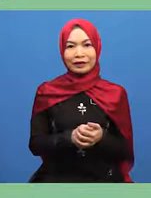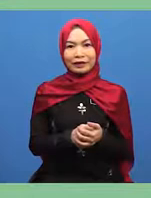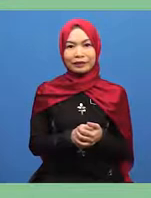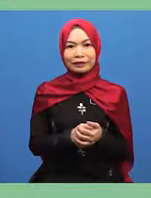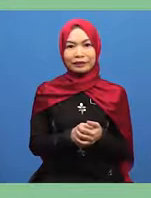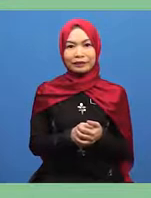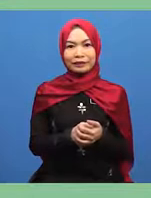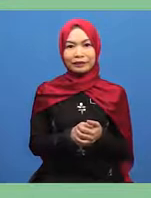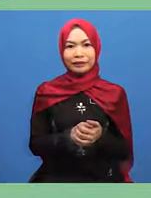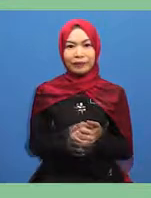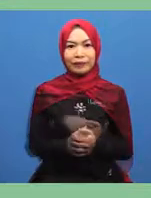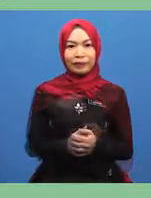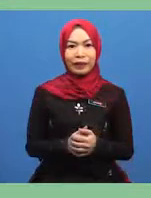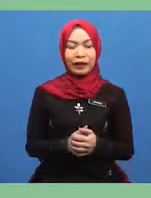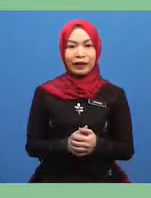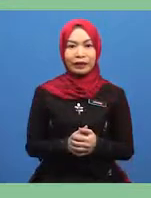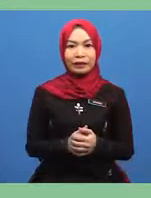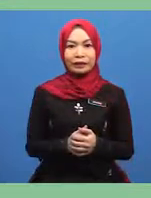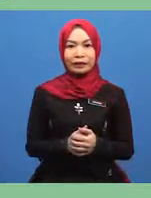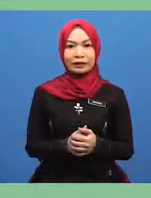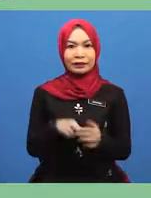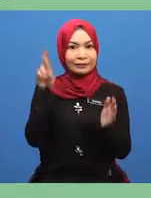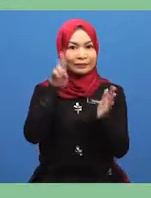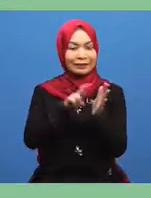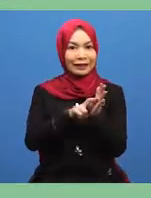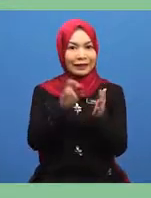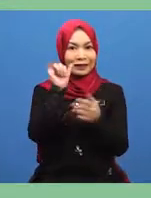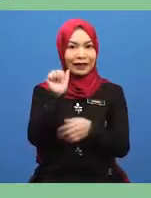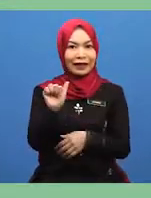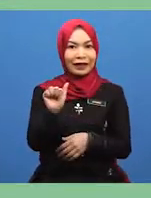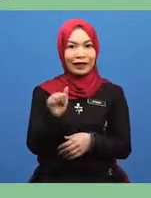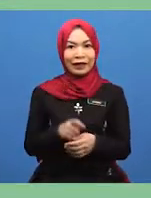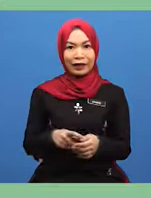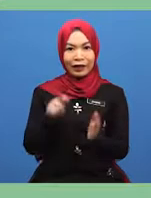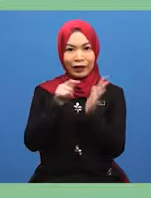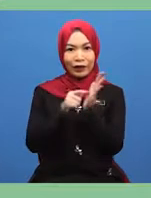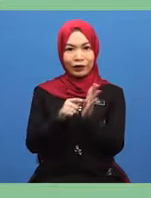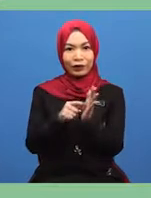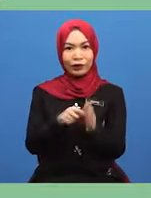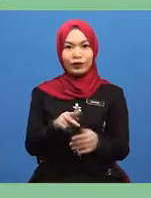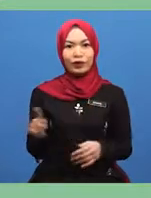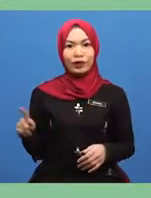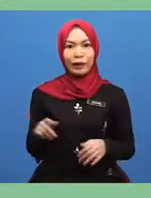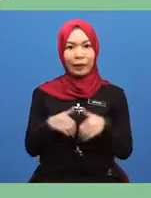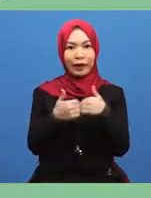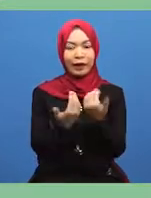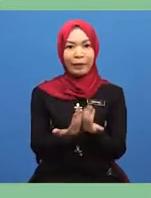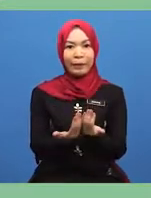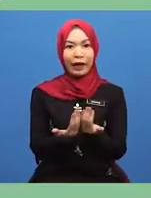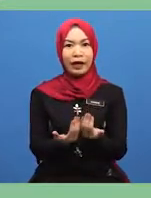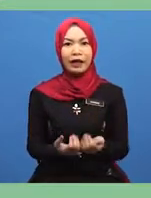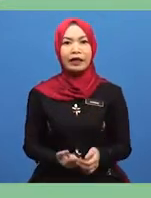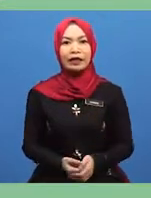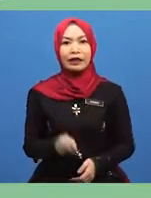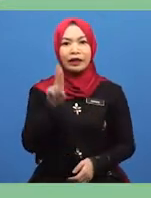menunjukkan kuantiti USD dan paksi Y menunjukkan nisbah kadar pertukaran RM/USD. Apabila